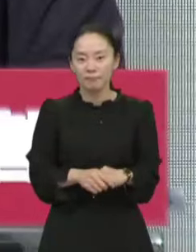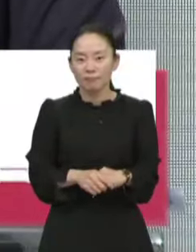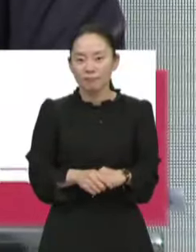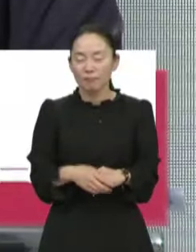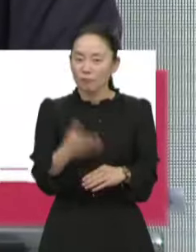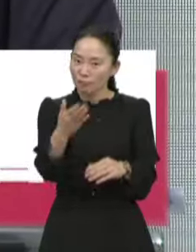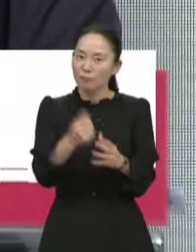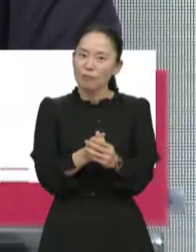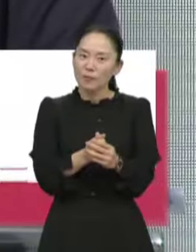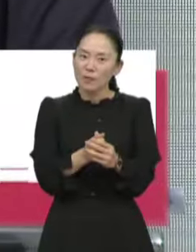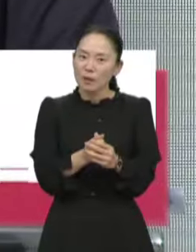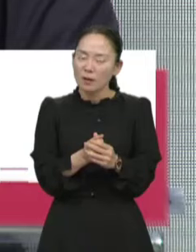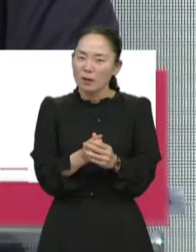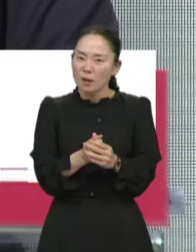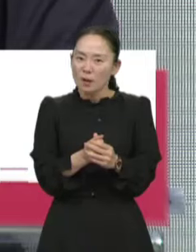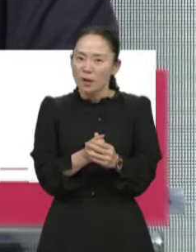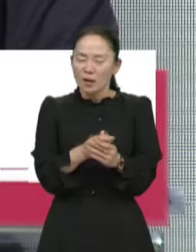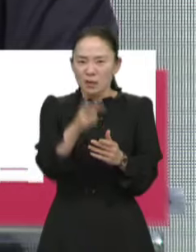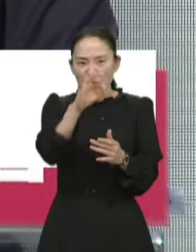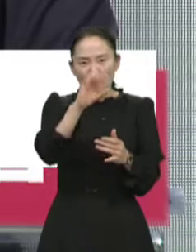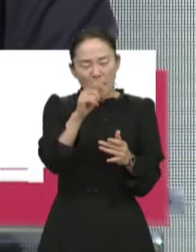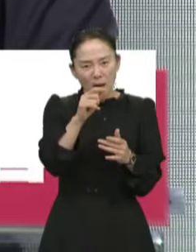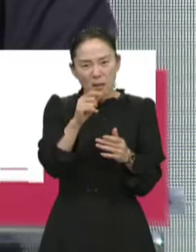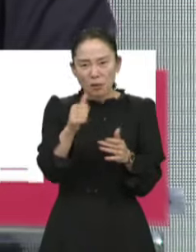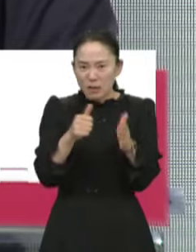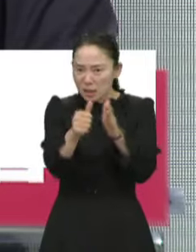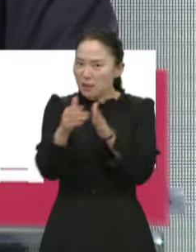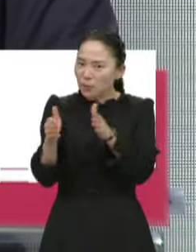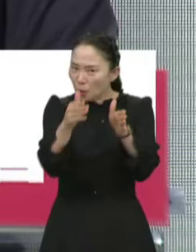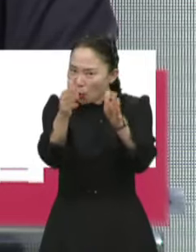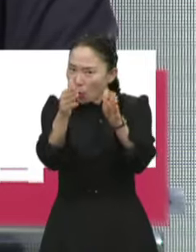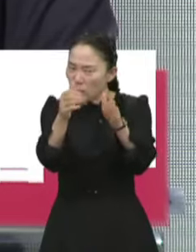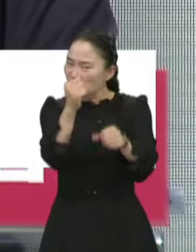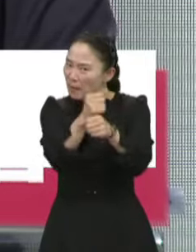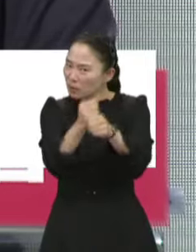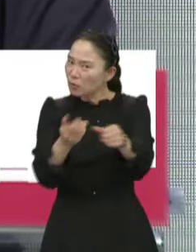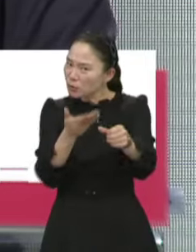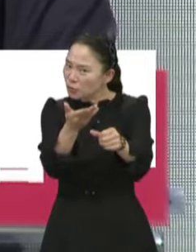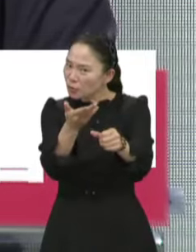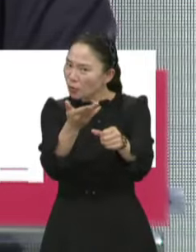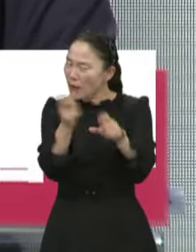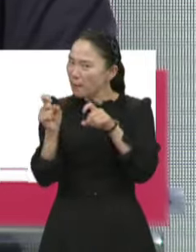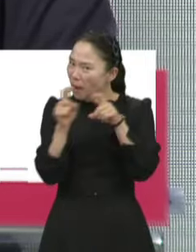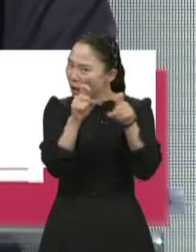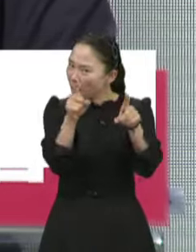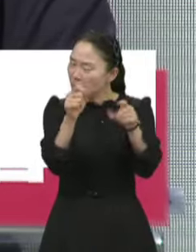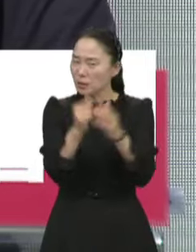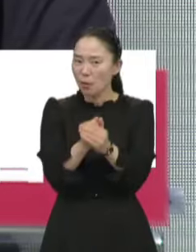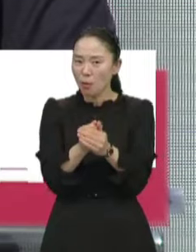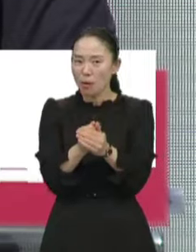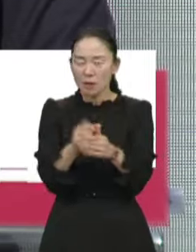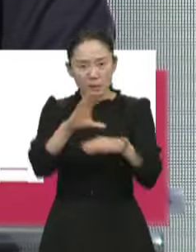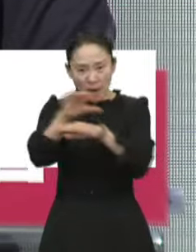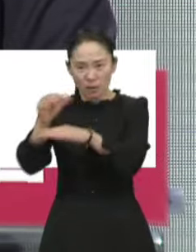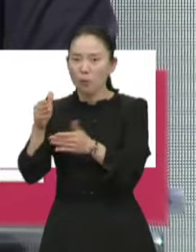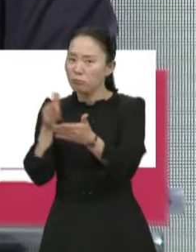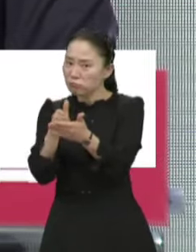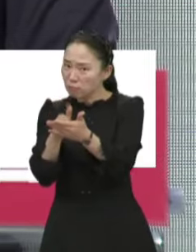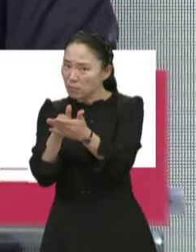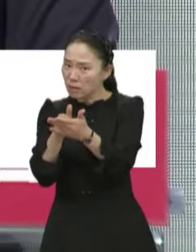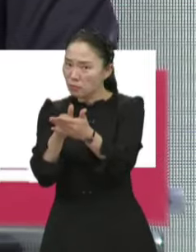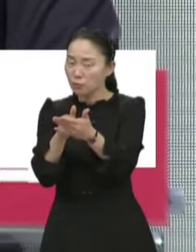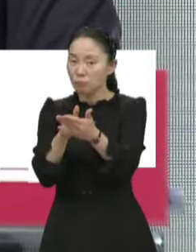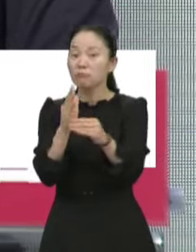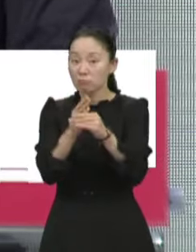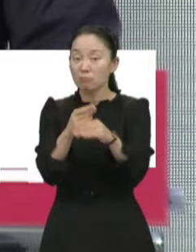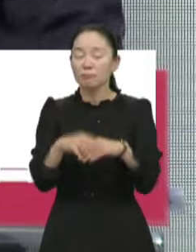봉합리 맹지를 또 진입로를 이렇게 만들어주는 외압으로 이렇게 외압 의혹이 지금 계속